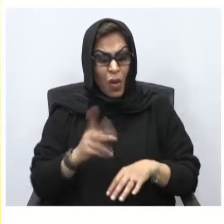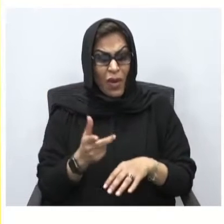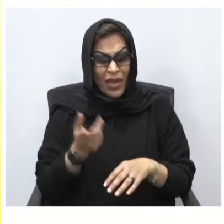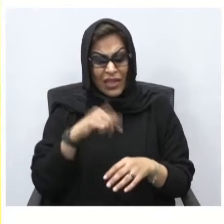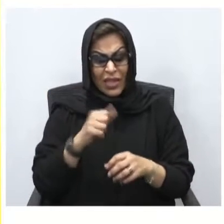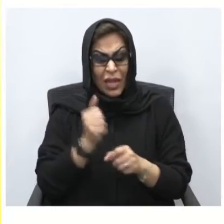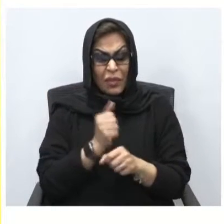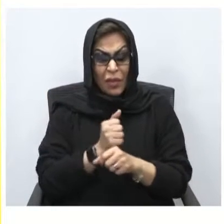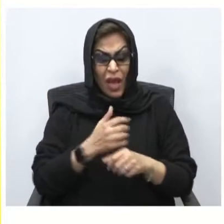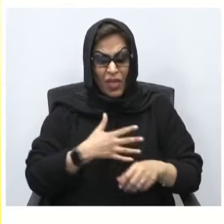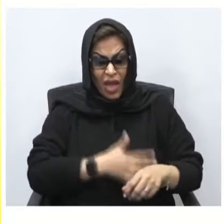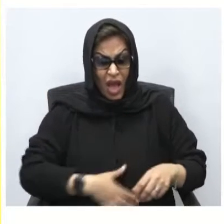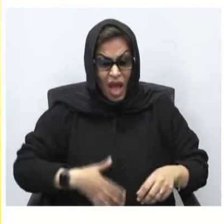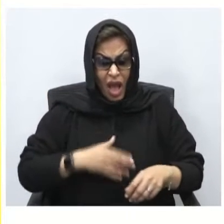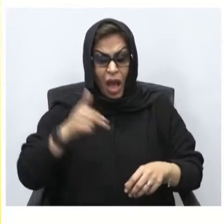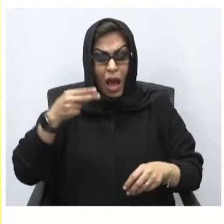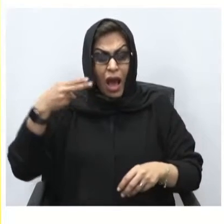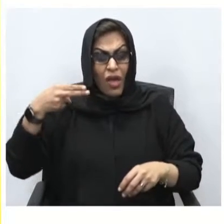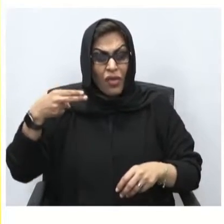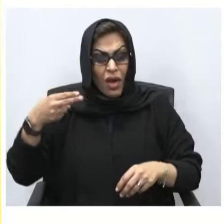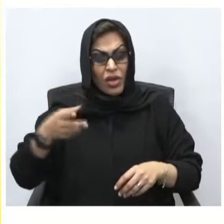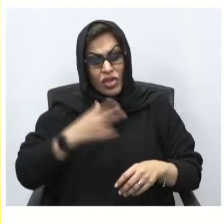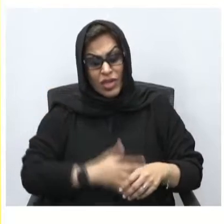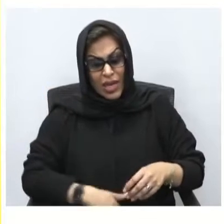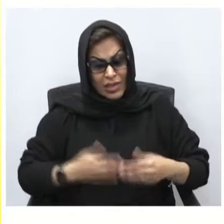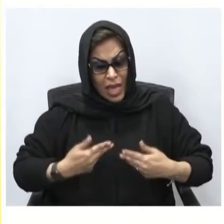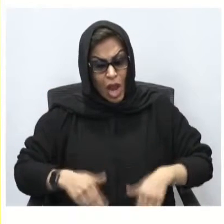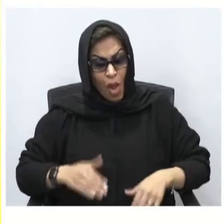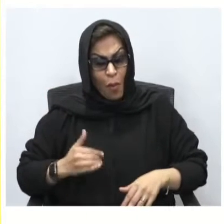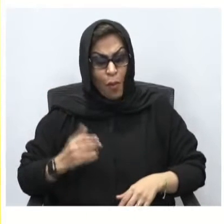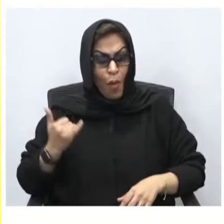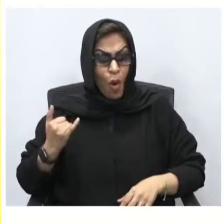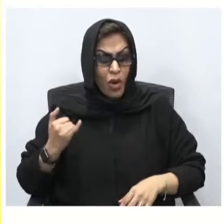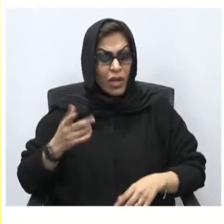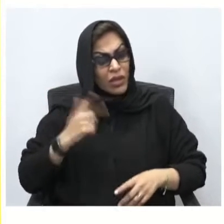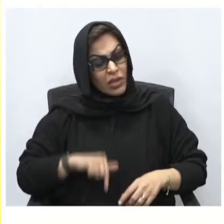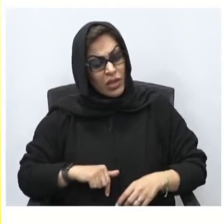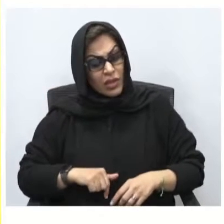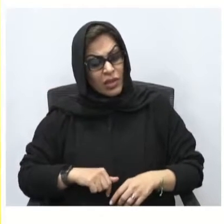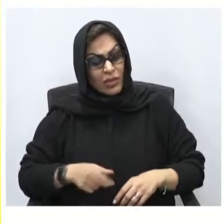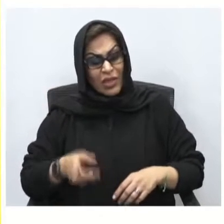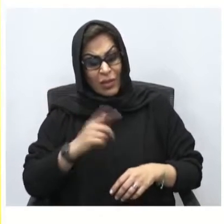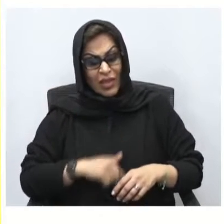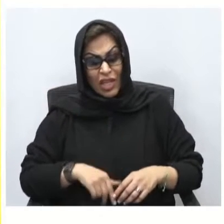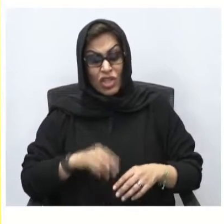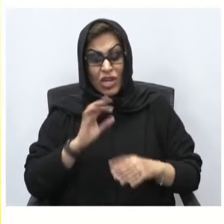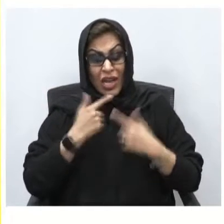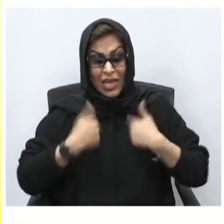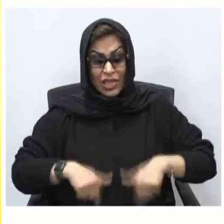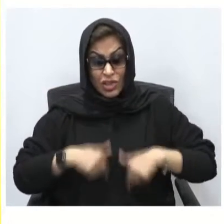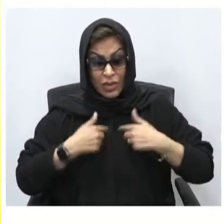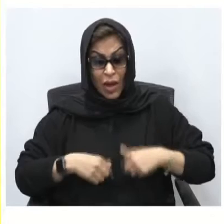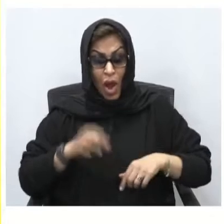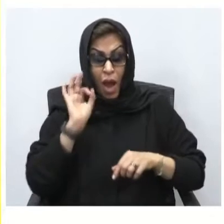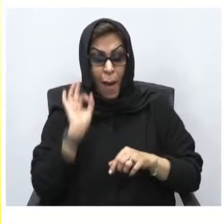لم تعمل اعضاء الجهاز البولي بشكل صحيح اما الاهميه تعتمد خلايا الجسم على الجهاز التنفسي